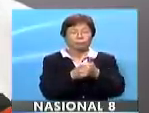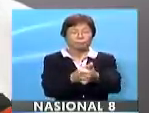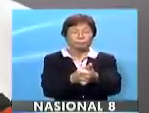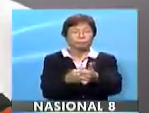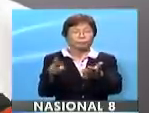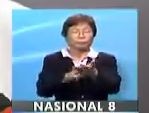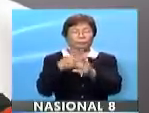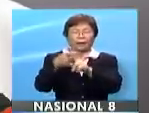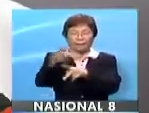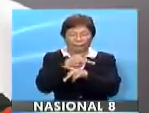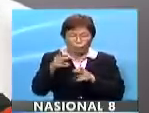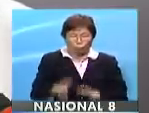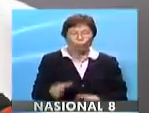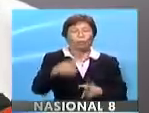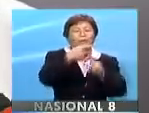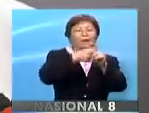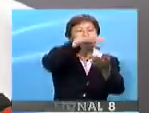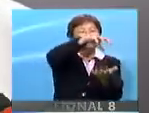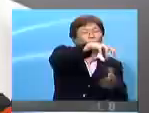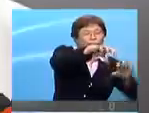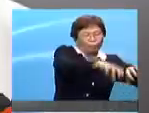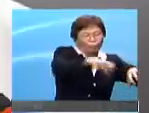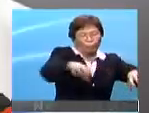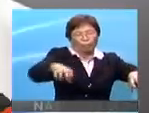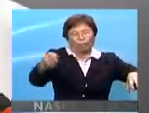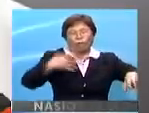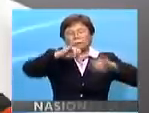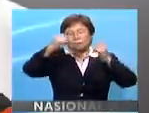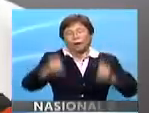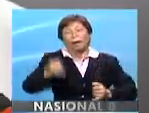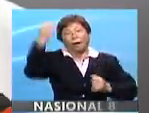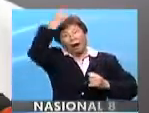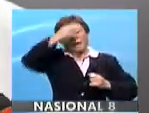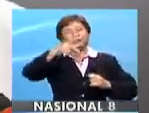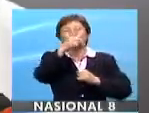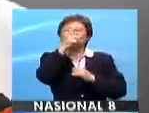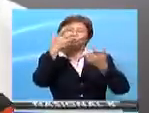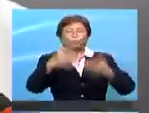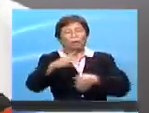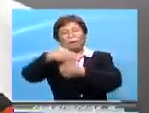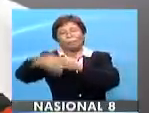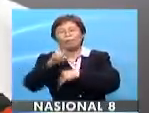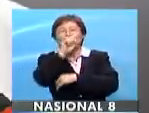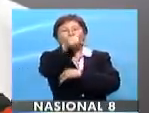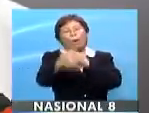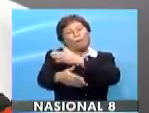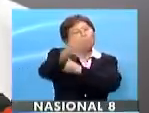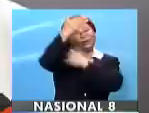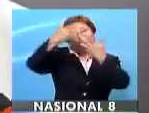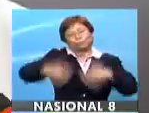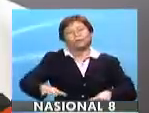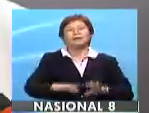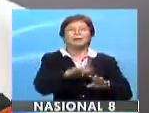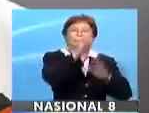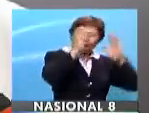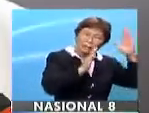daripada pihak peronda kita, daripada pos-pos, jemaah haji Turki pun dah kebanyakan dah selesai dah melontar pada pagi tadi, dan tinggal